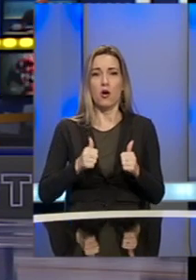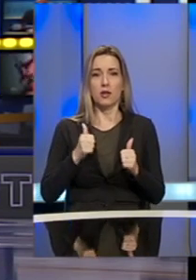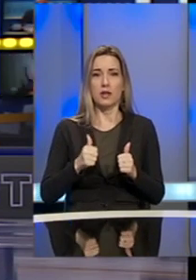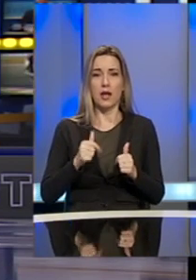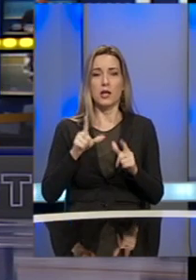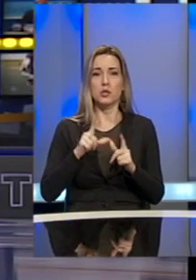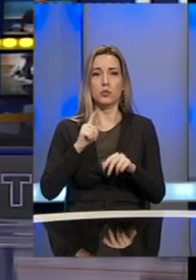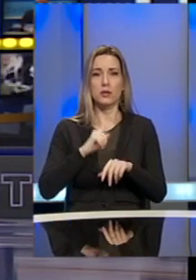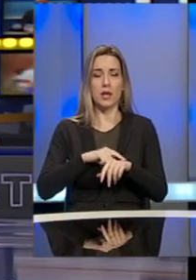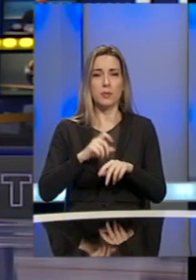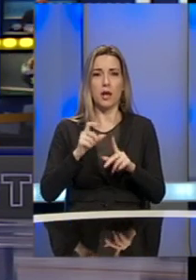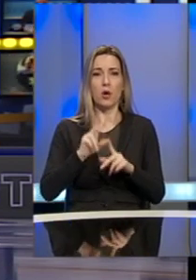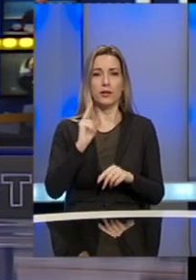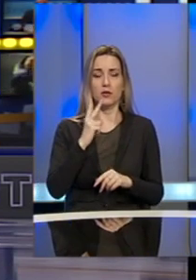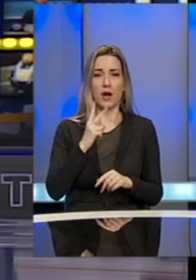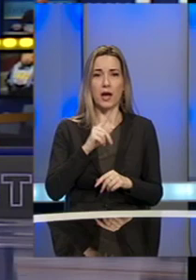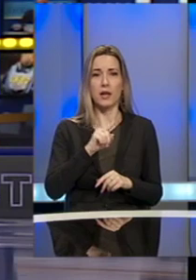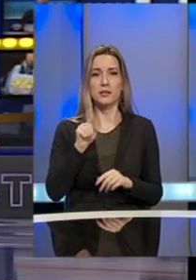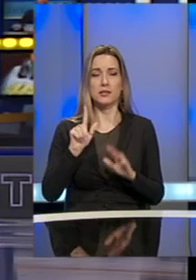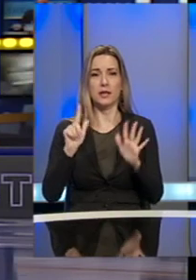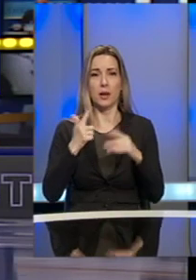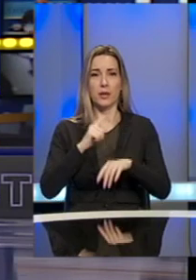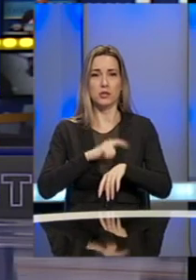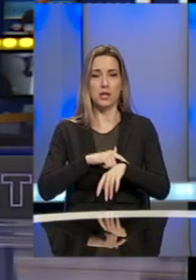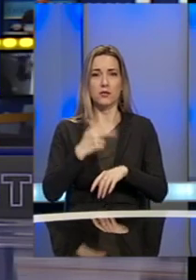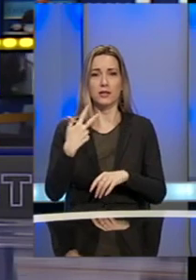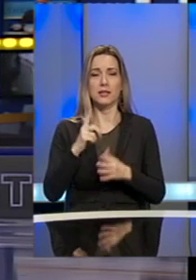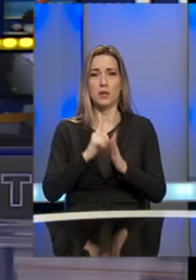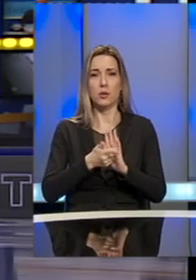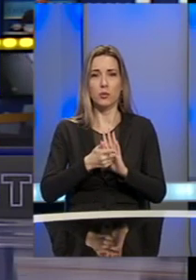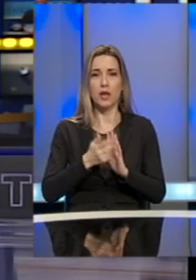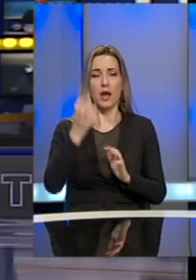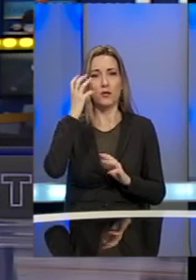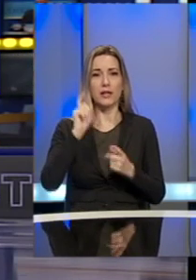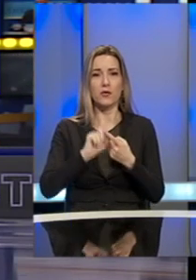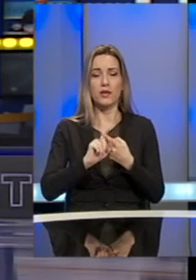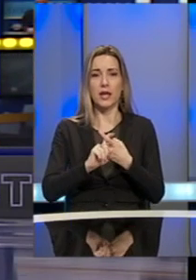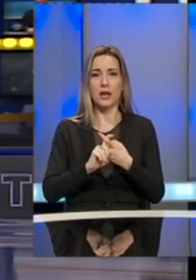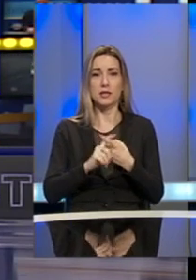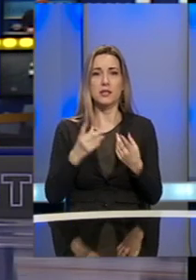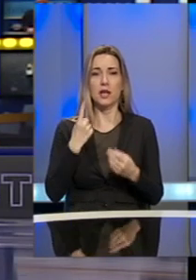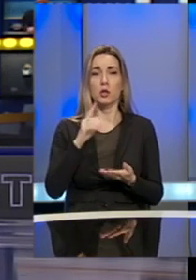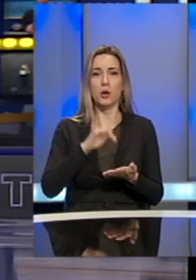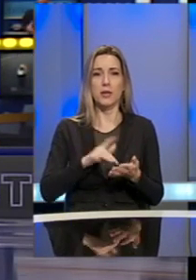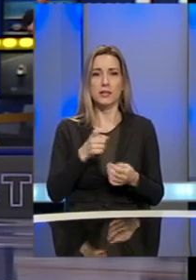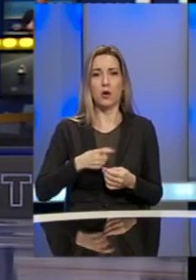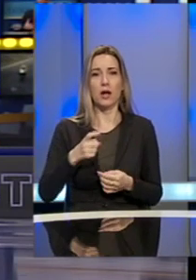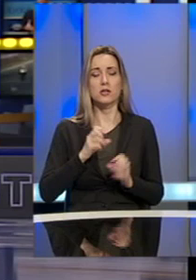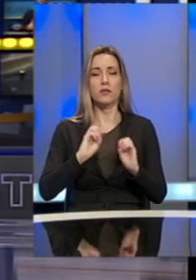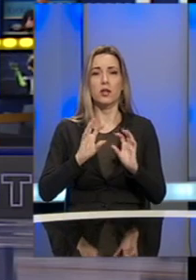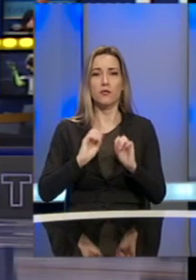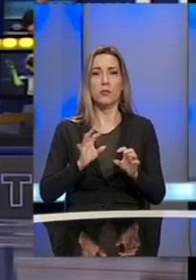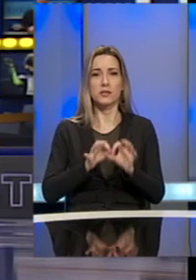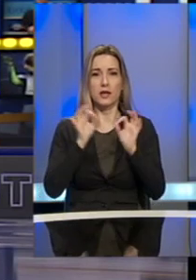u terminima od 12 te 17 časova i 30 minuta vlada federacije će sa jednog mjesta organizovati